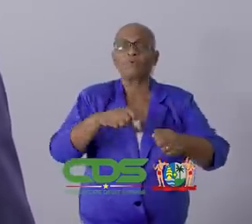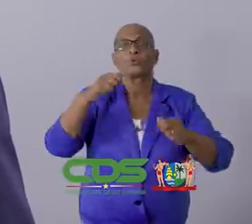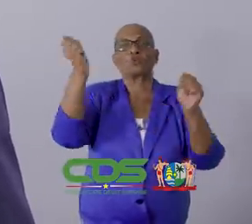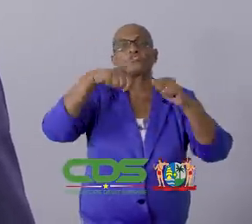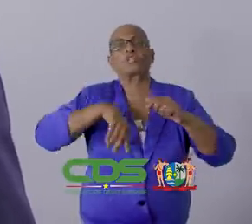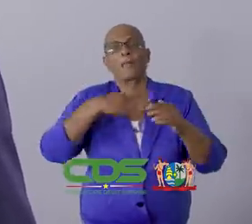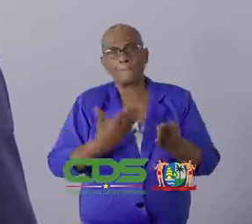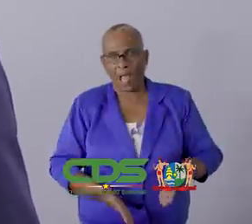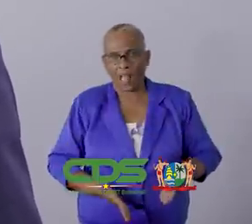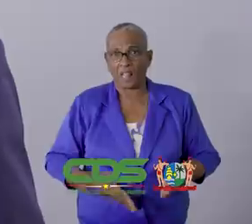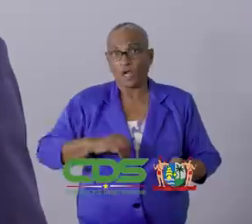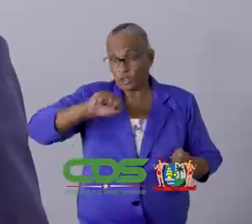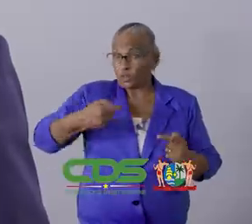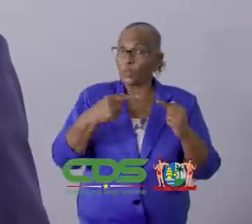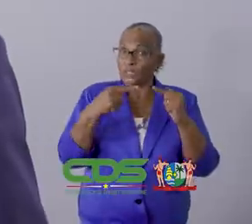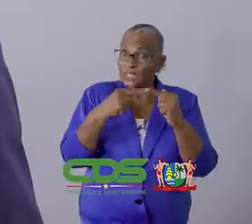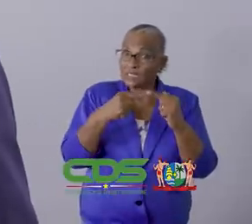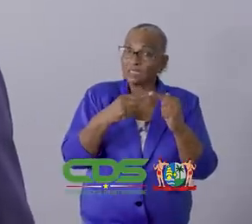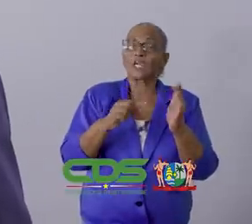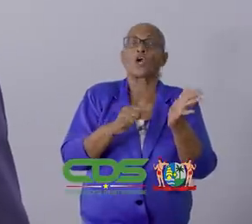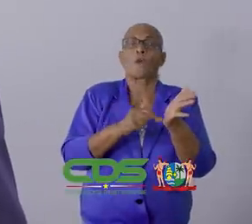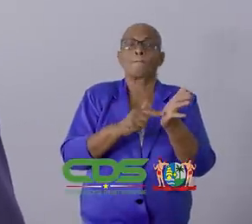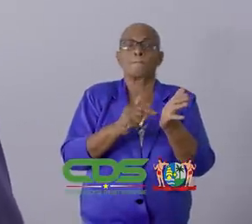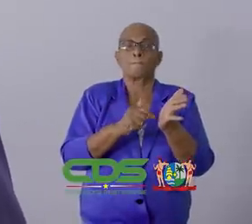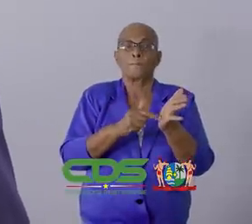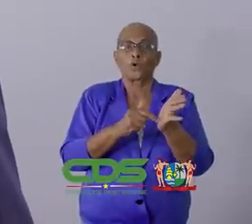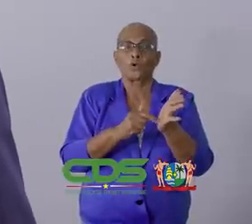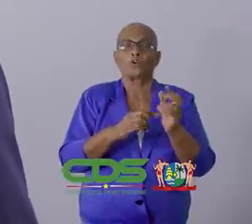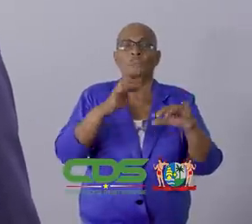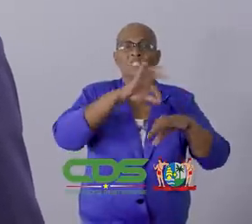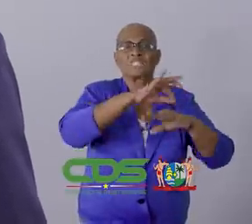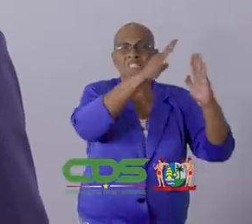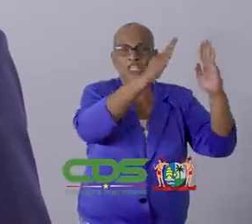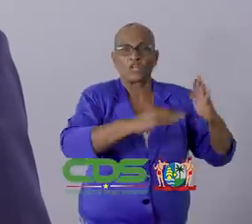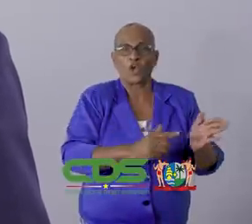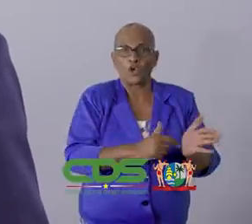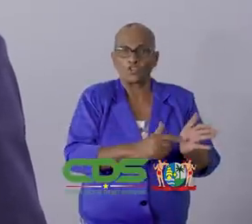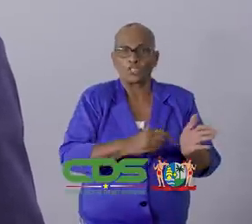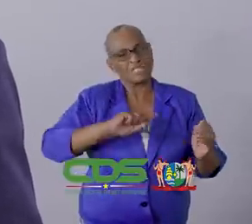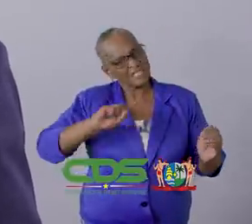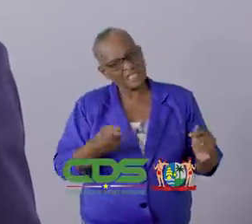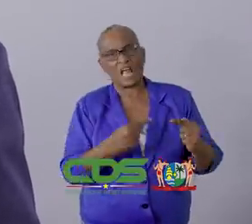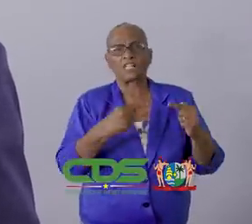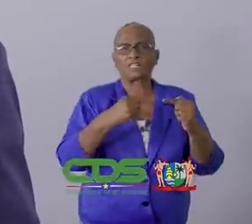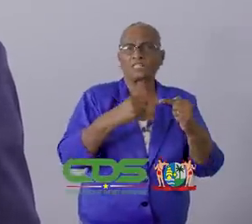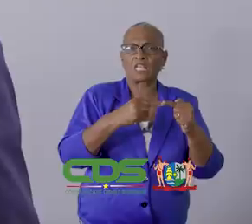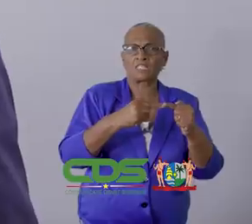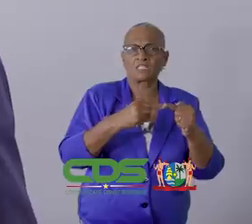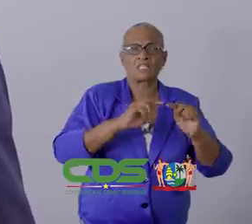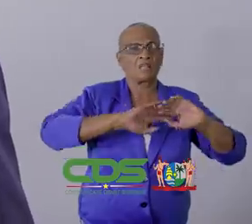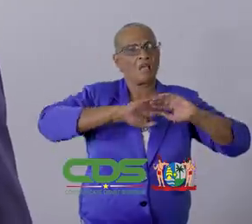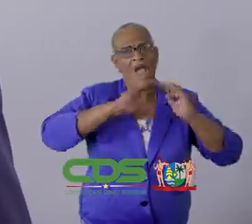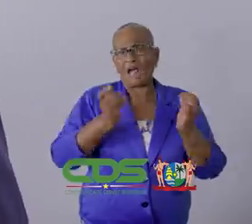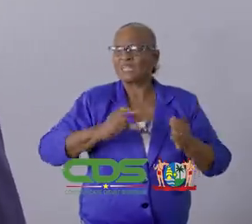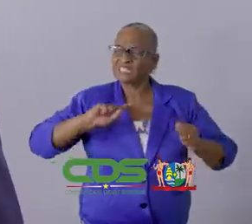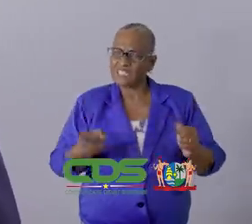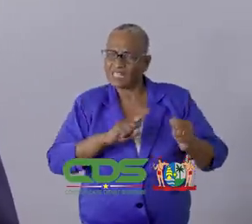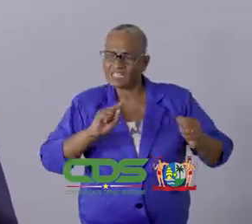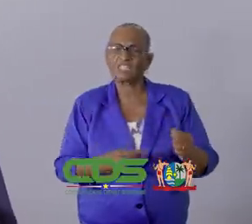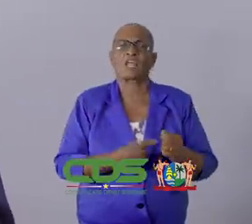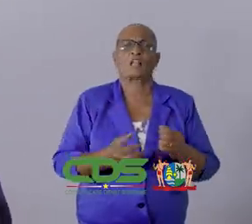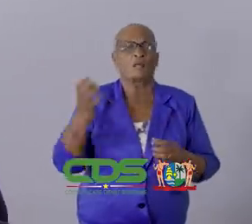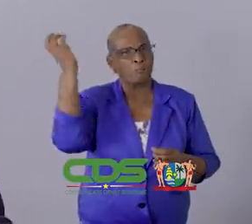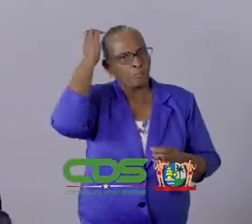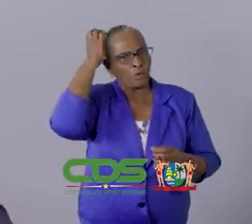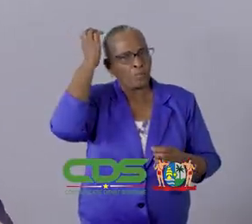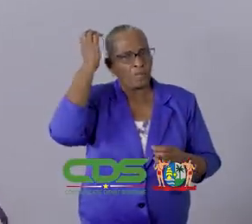resultaat. Deze nieuwe testen zullen gebruikt worden door de ziekenhuizen als sneltesten in alle